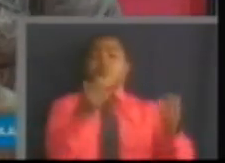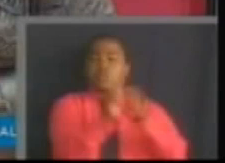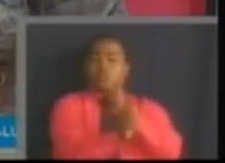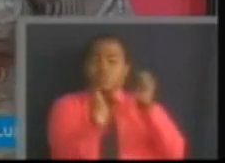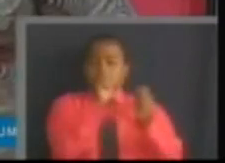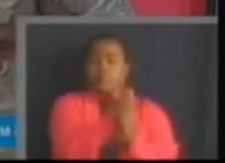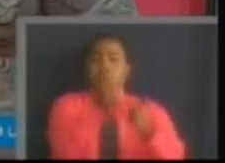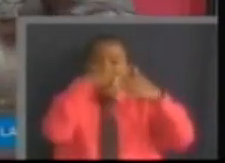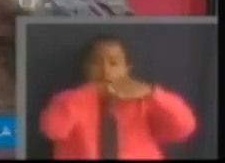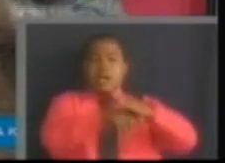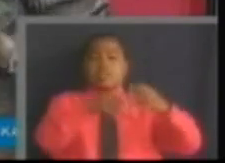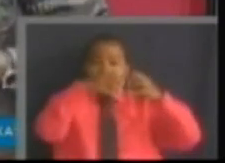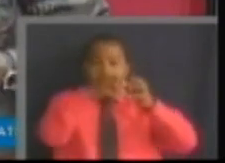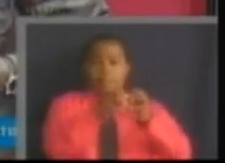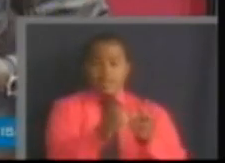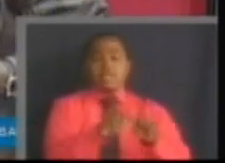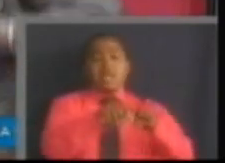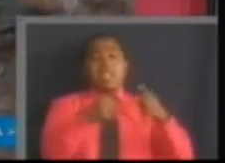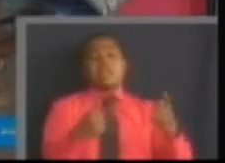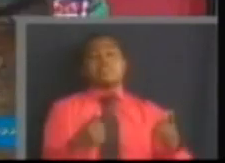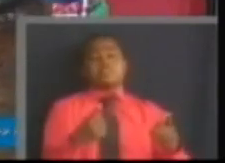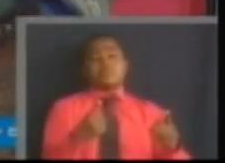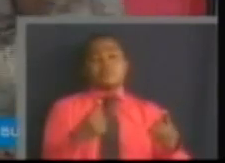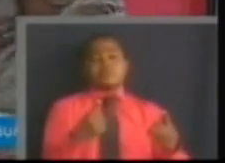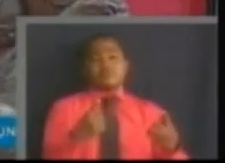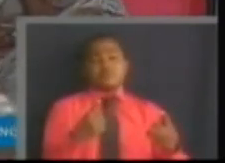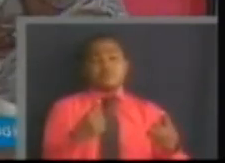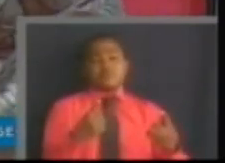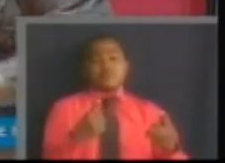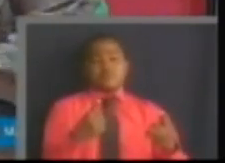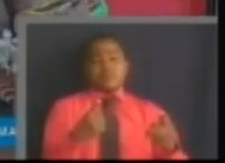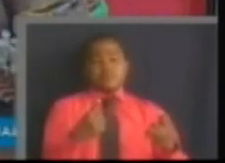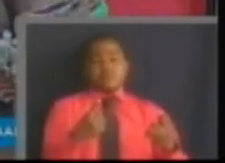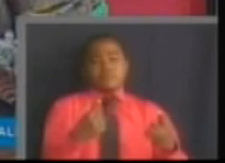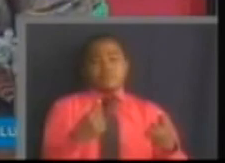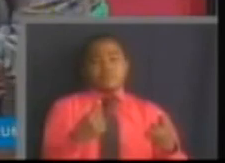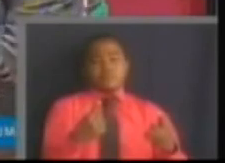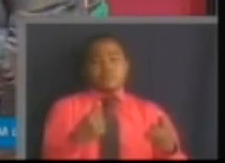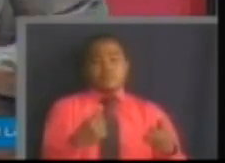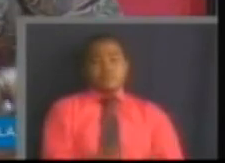kamati. Asante. Lakini sio kusema jambo ambalo amesikia kwa kamati nyingine.